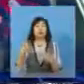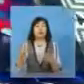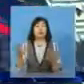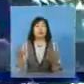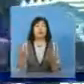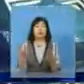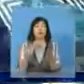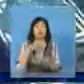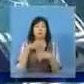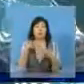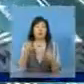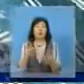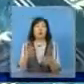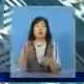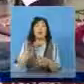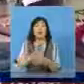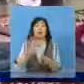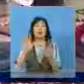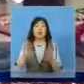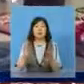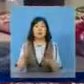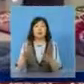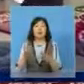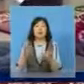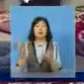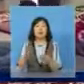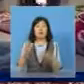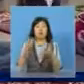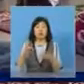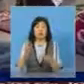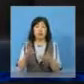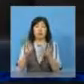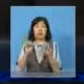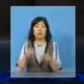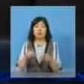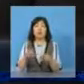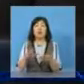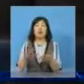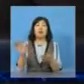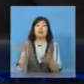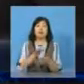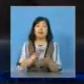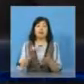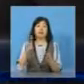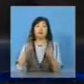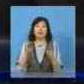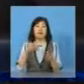жерде ақы сұралмайды, орын тегін. Сатылымда үйге қажетті ұлттық нақышта тігілген өзге де бұйымдар